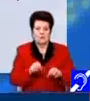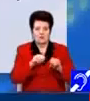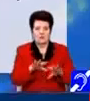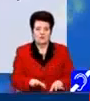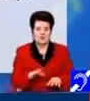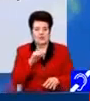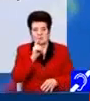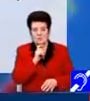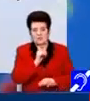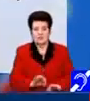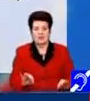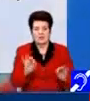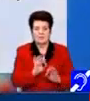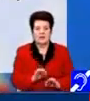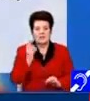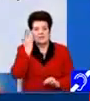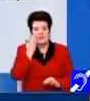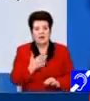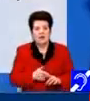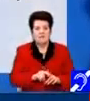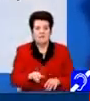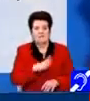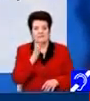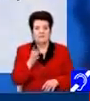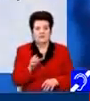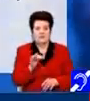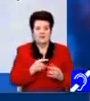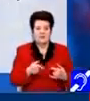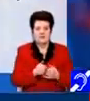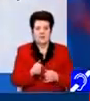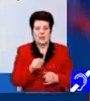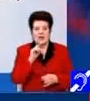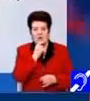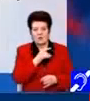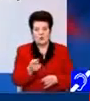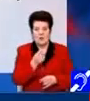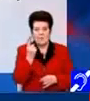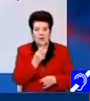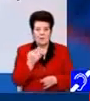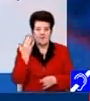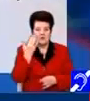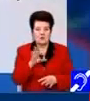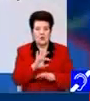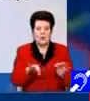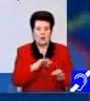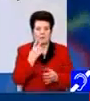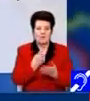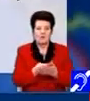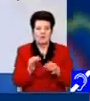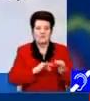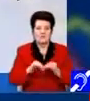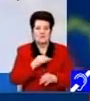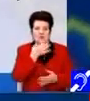nu mai înțelegeai nimic. Inițiativa de a decriminaliza infracțiunile economice a strecurat în prima versiune a proiectului prevederi care îi scuteau